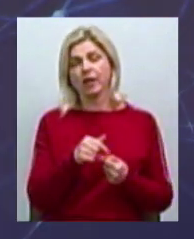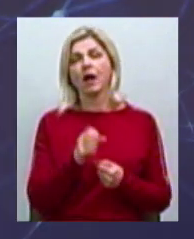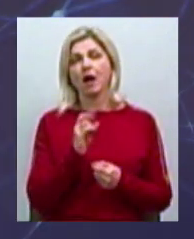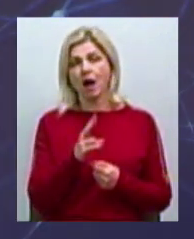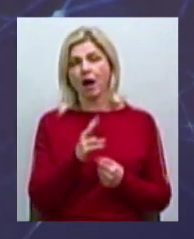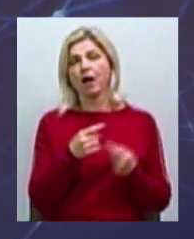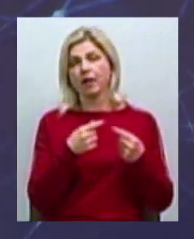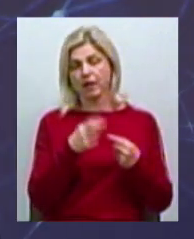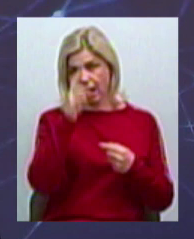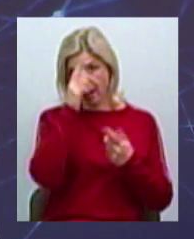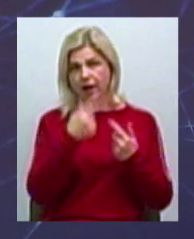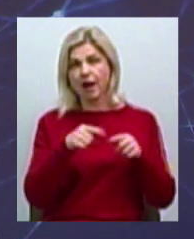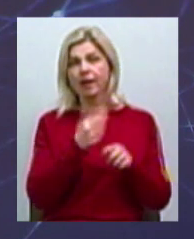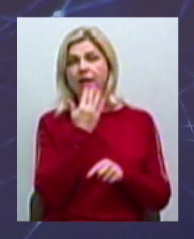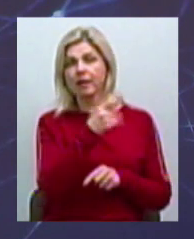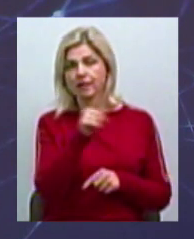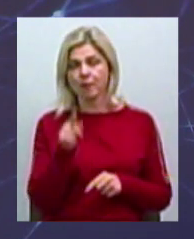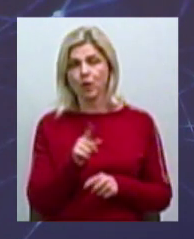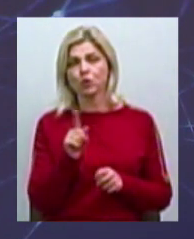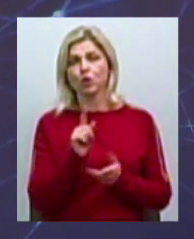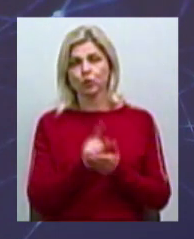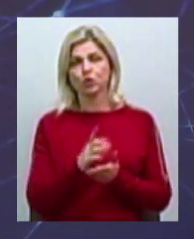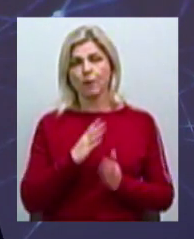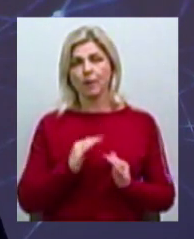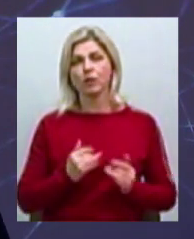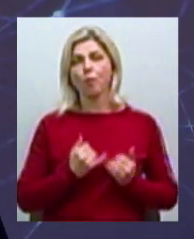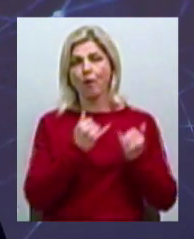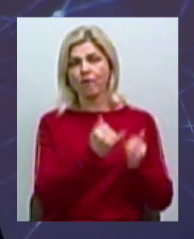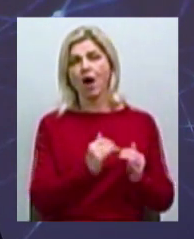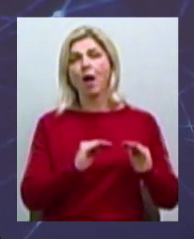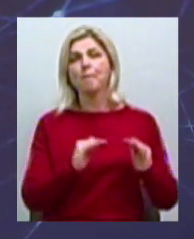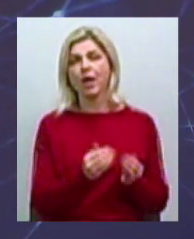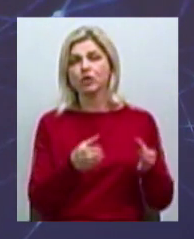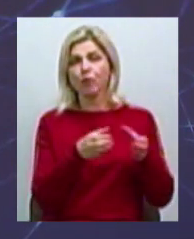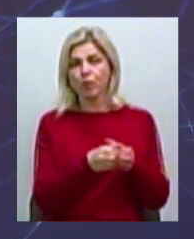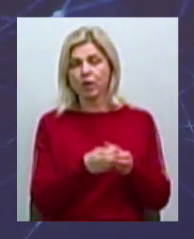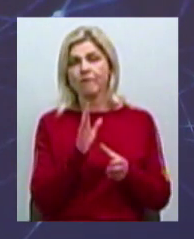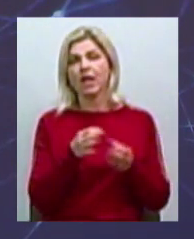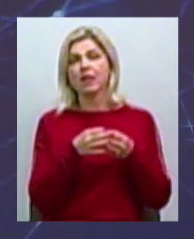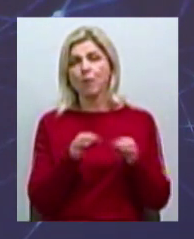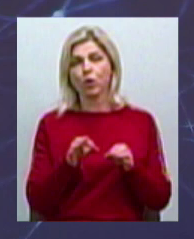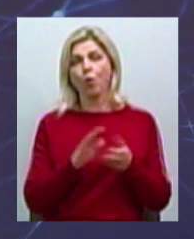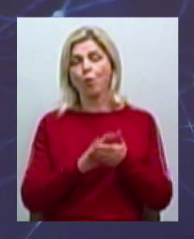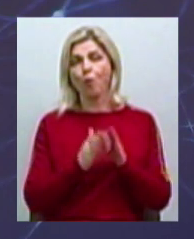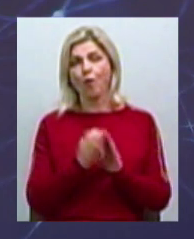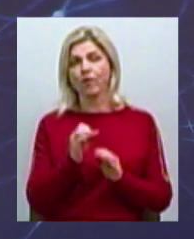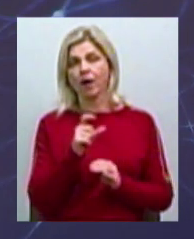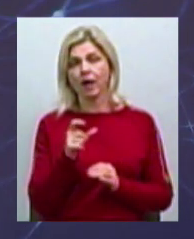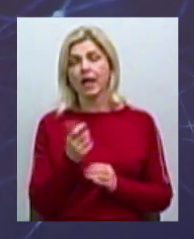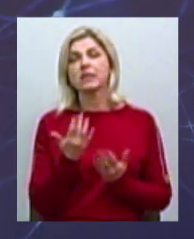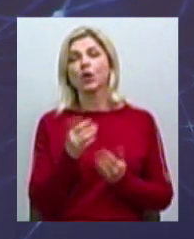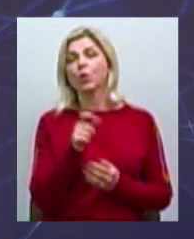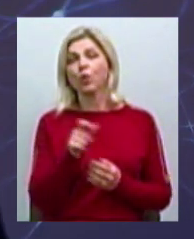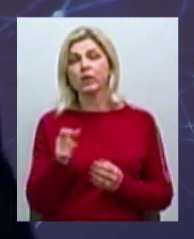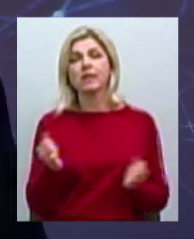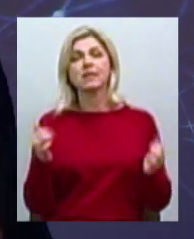країнам, що обов'язково має бути повага меншості в демократичних умовах. Скільки б людей не зібралося